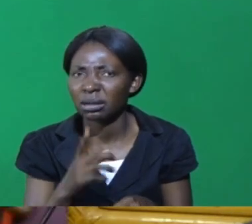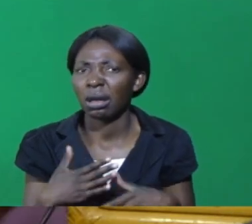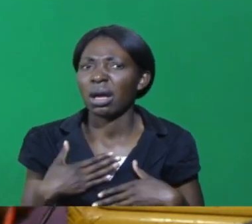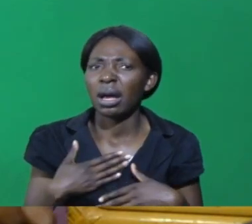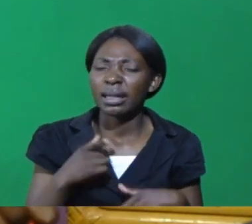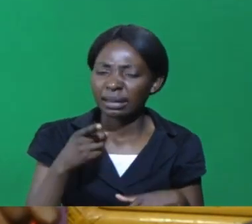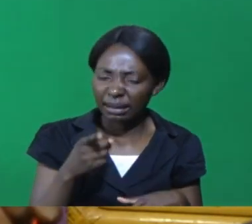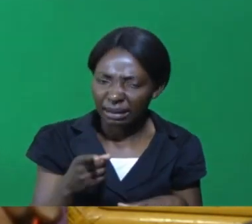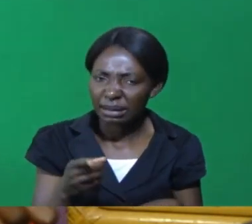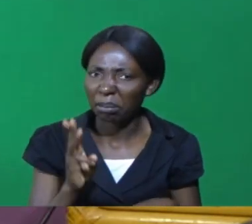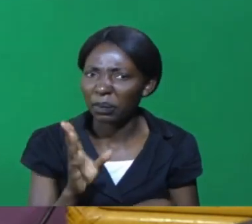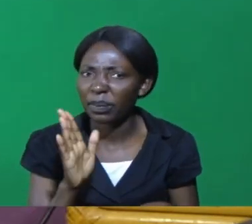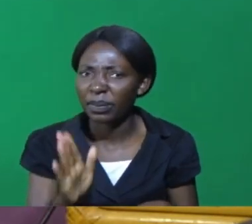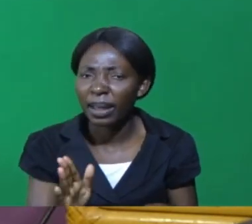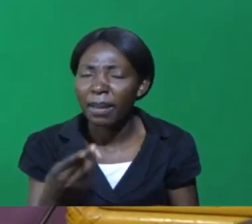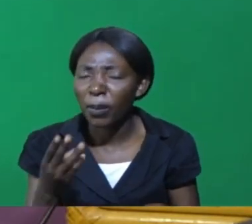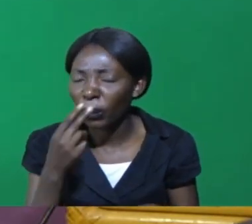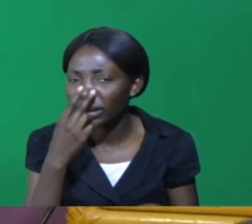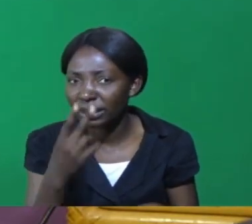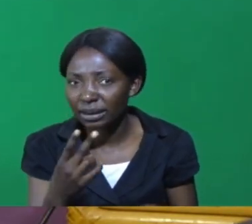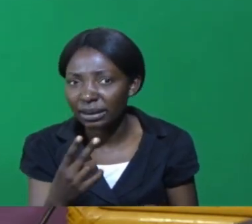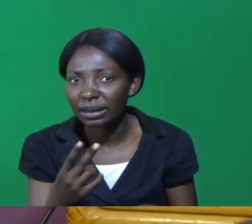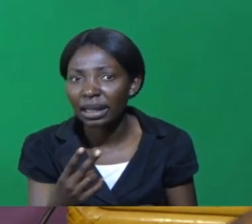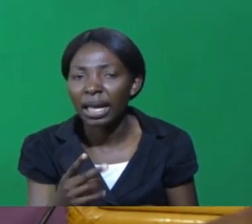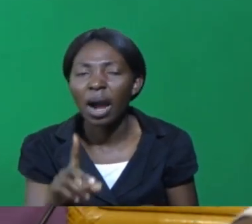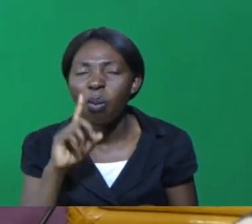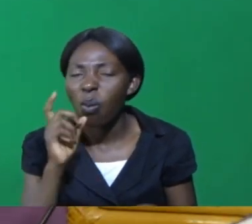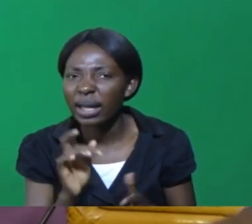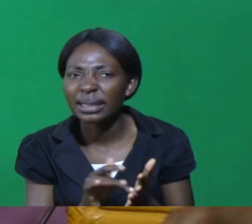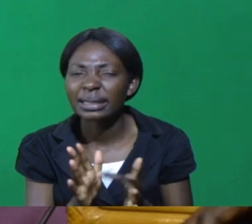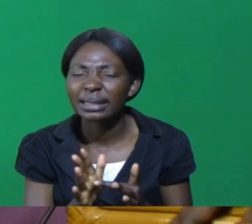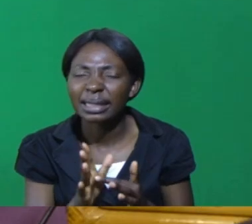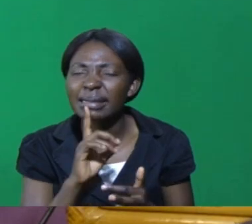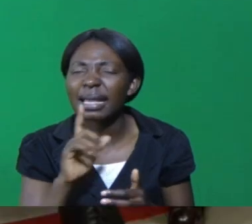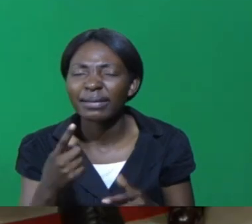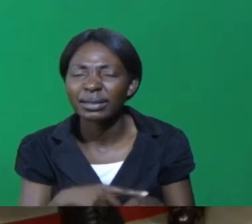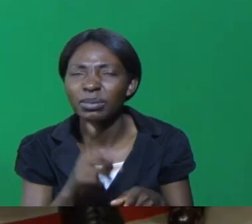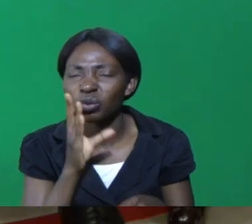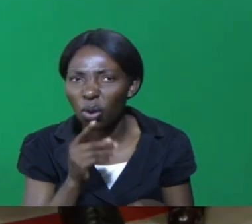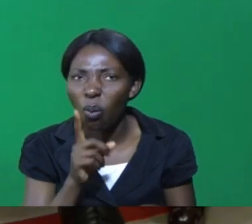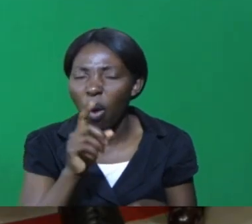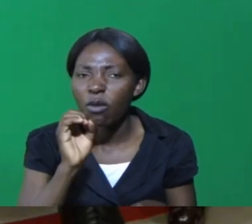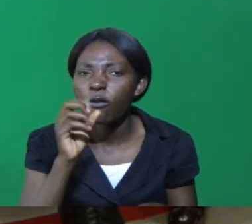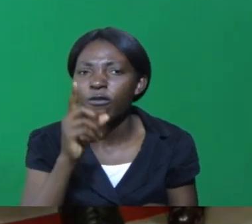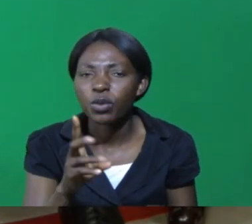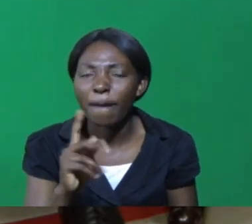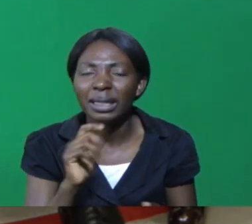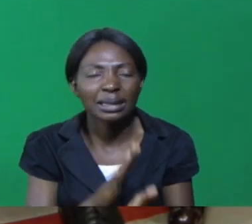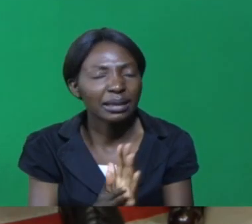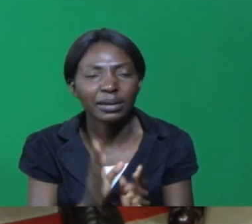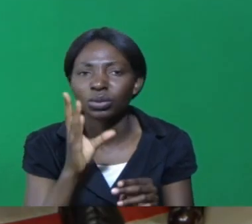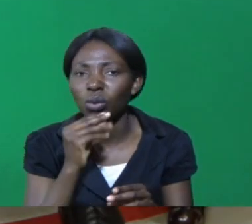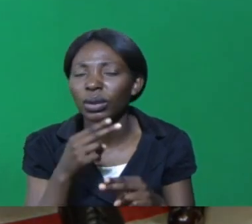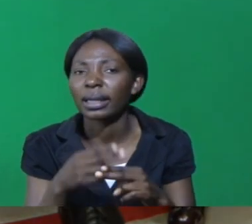panapa zvakutokanganisika. Hanzi vanhu vaona kuti akomana chinguri munhu ari kungotaura kuti mumwe wenyu iringoti mumwe wenyu. Hanzi vakabva